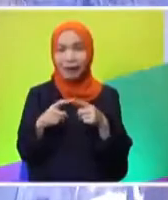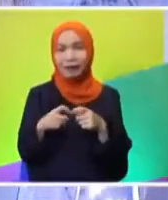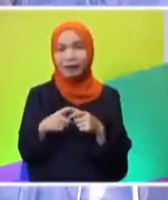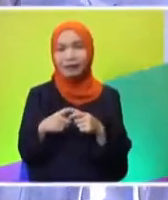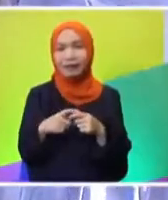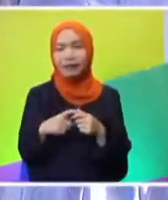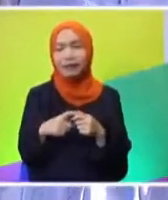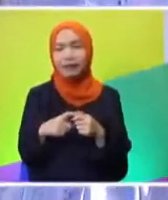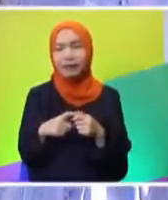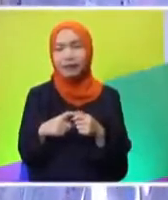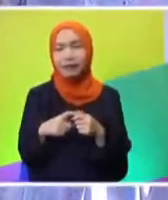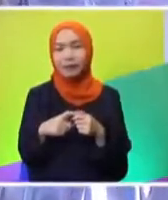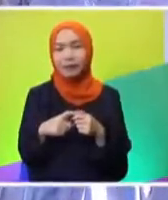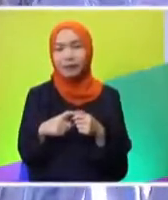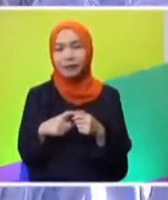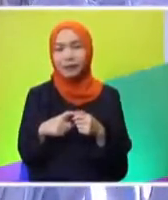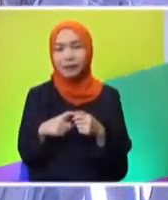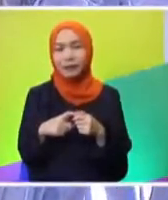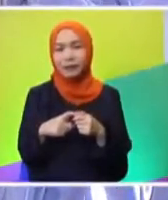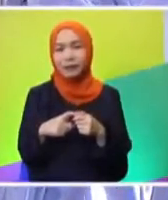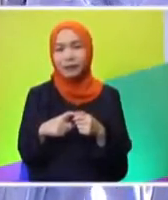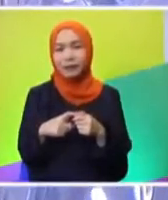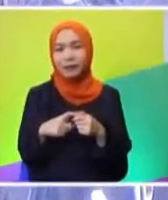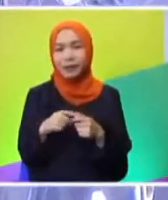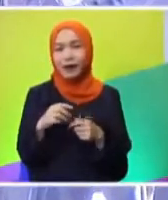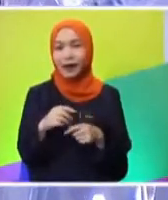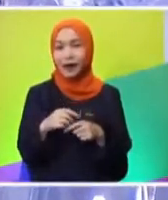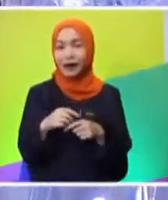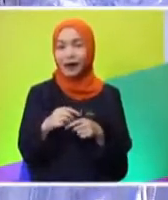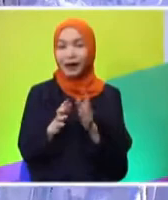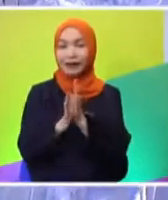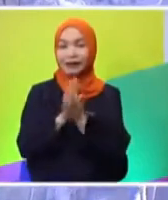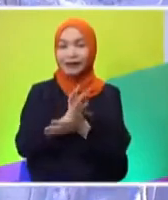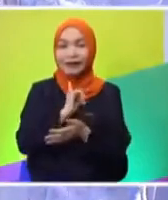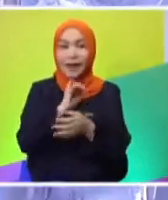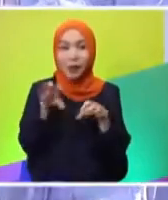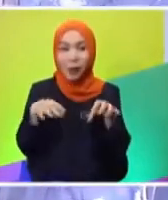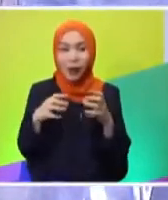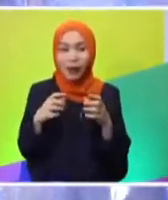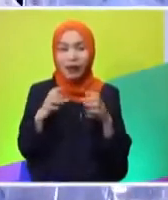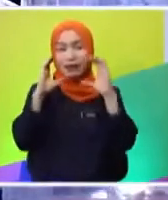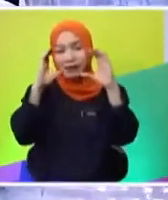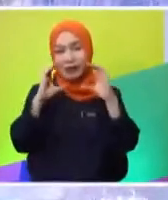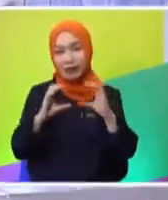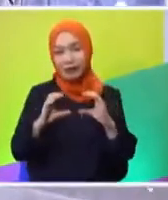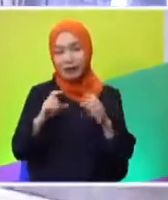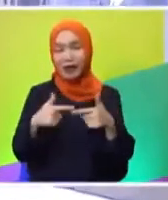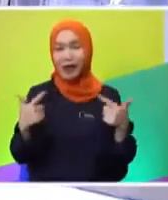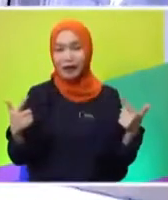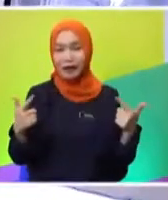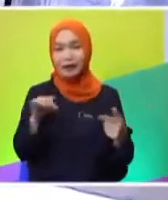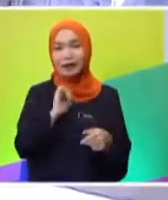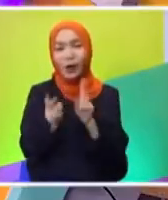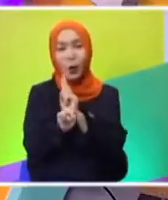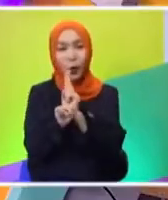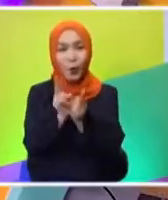dia akan jadi cepat Tetapi bila sudah waktu saya letak masih menoza dituduh ke criticizing Uh jadi kita